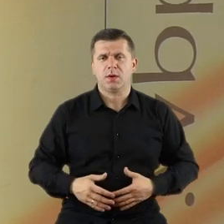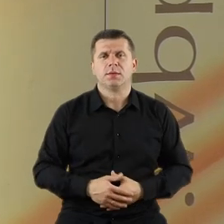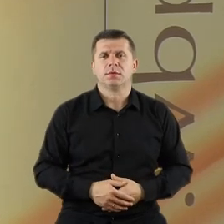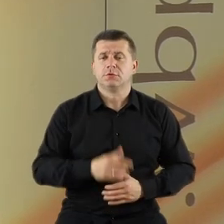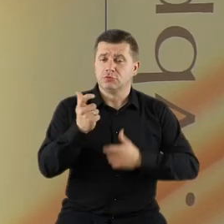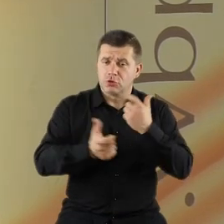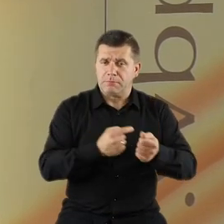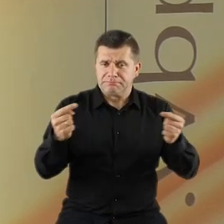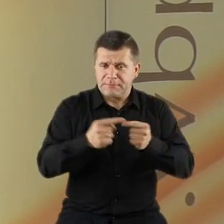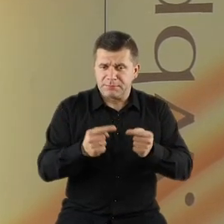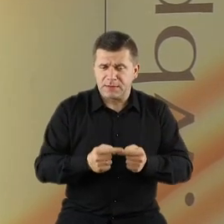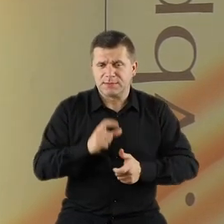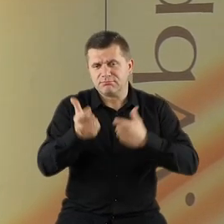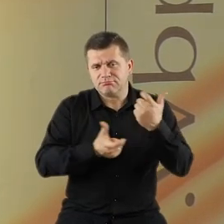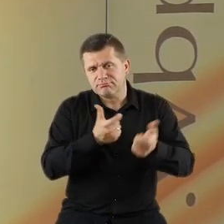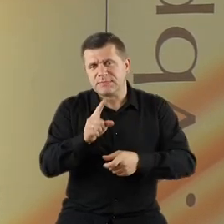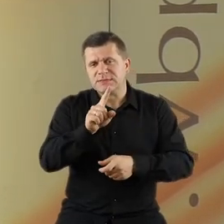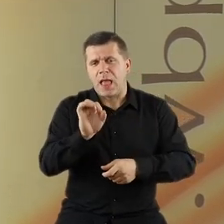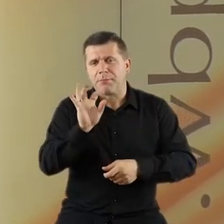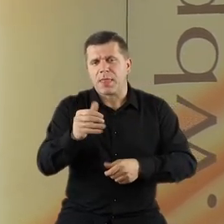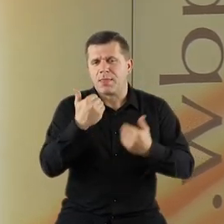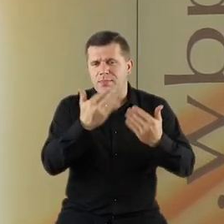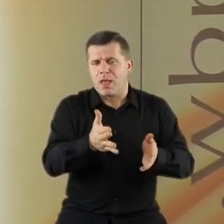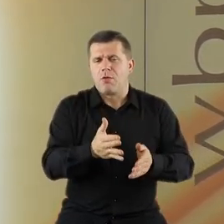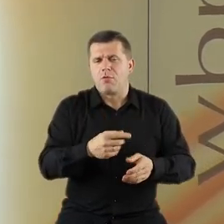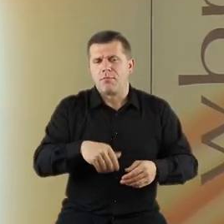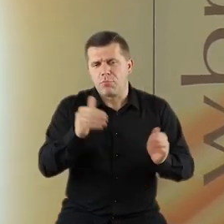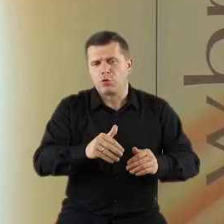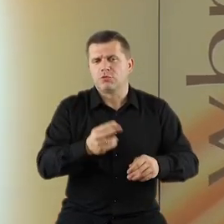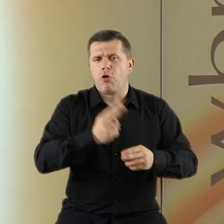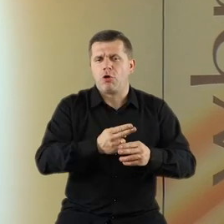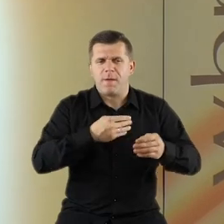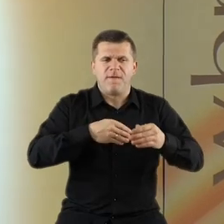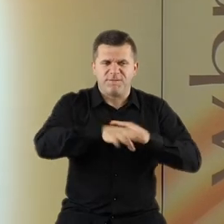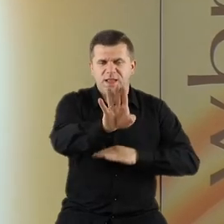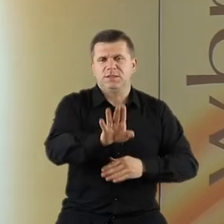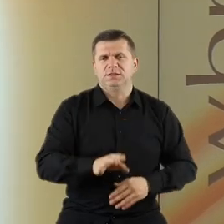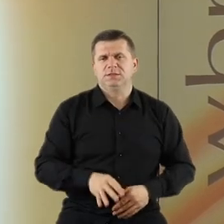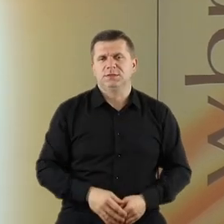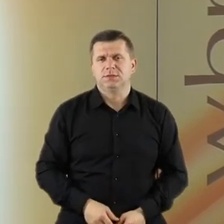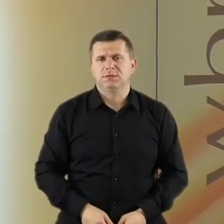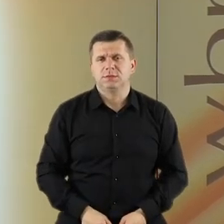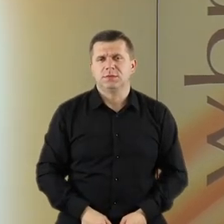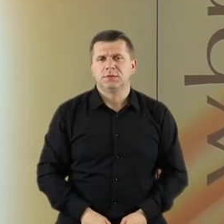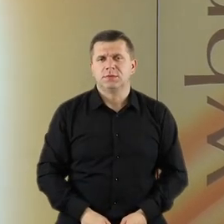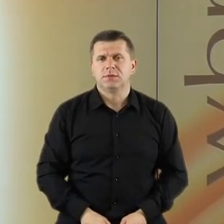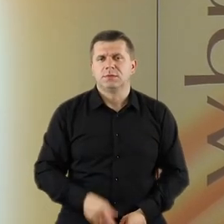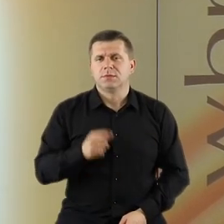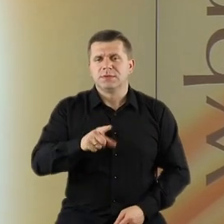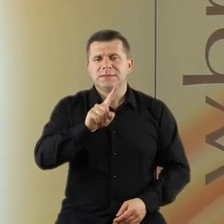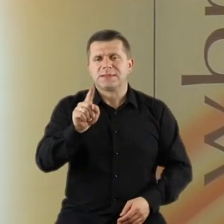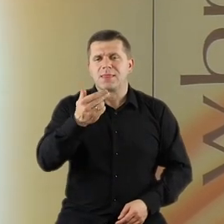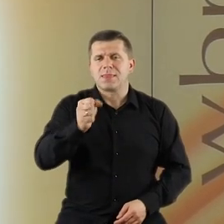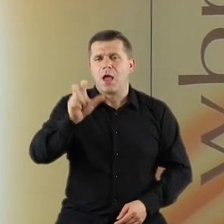odpowiednie zabiegi które by pozwalały chorobie wyjść czyli ten znachor ten ta